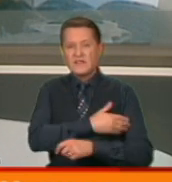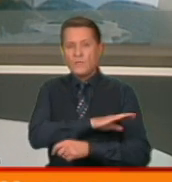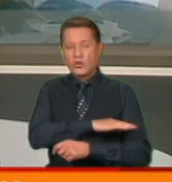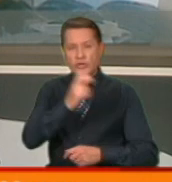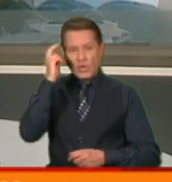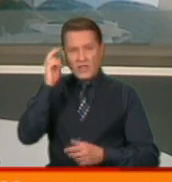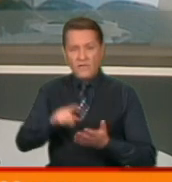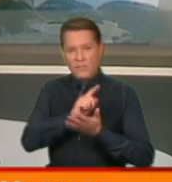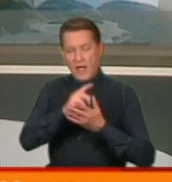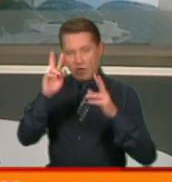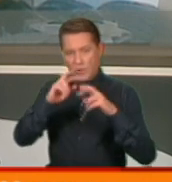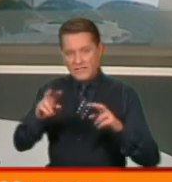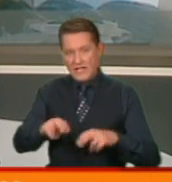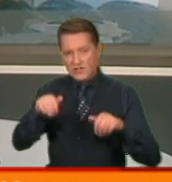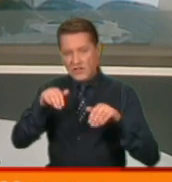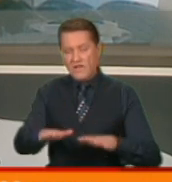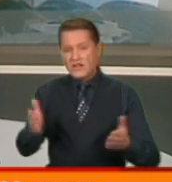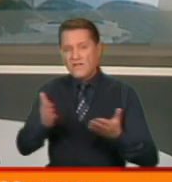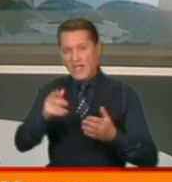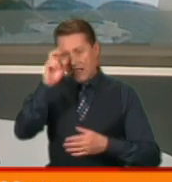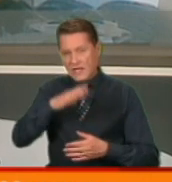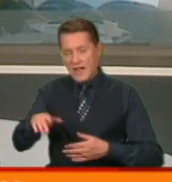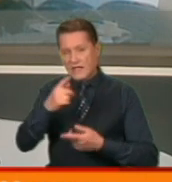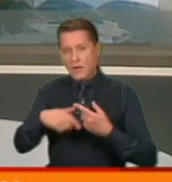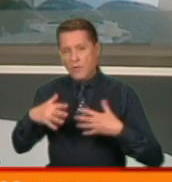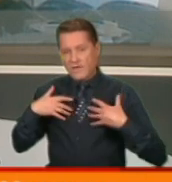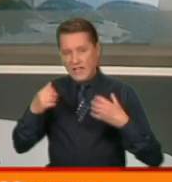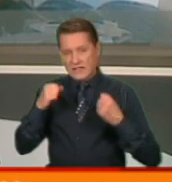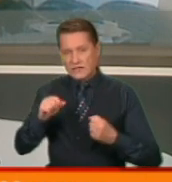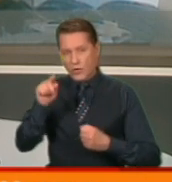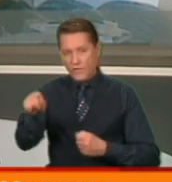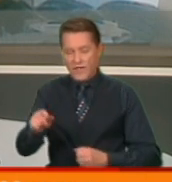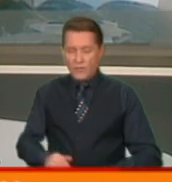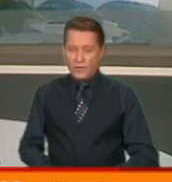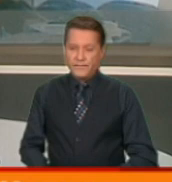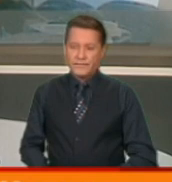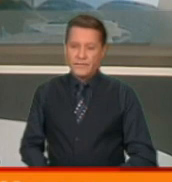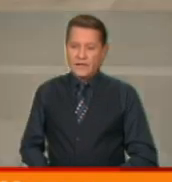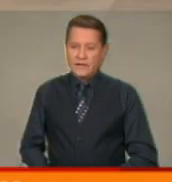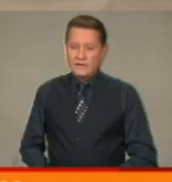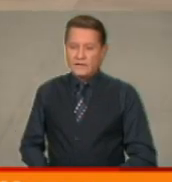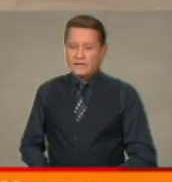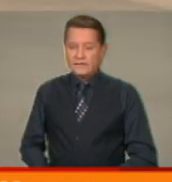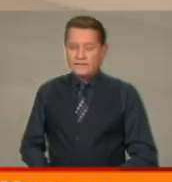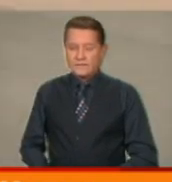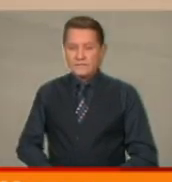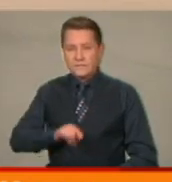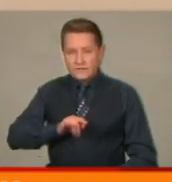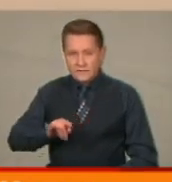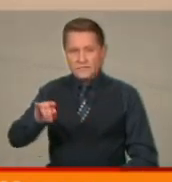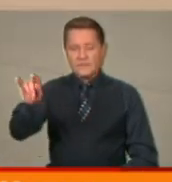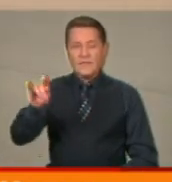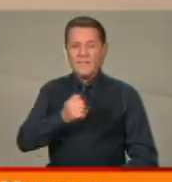Тут його мають обстежити і вирішити, в якій країні повертати до життя. Ольга Кучер детальніше про все. Злітна смуга